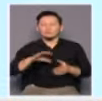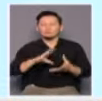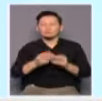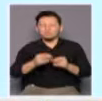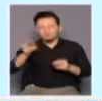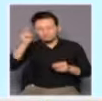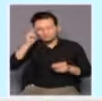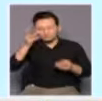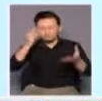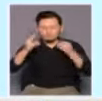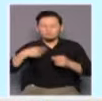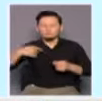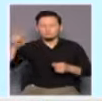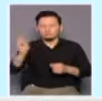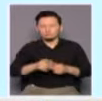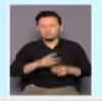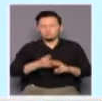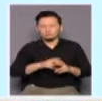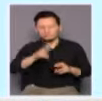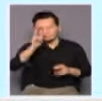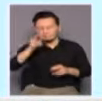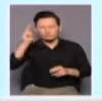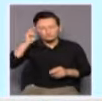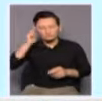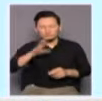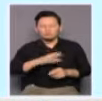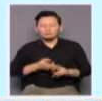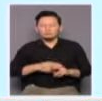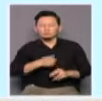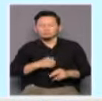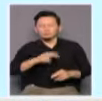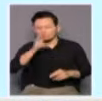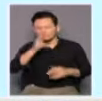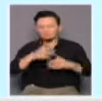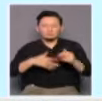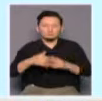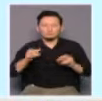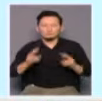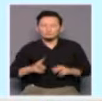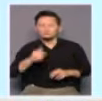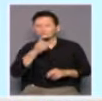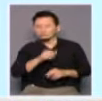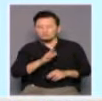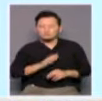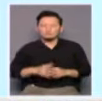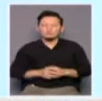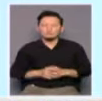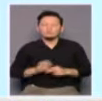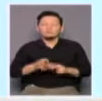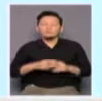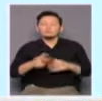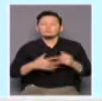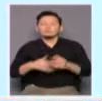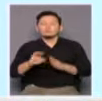білім алып келіп, соны 3 жыл бойына өзім практика ретінде қолдандым. Сол